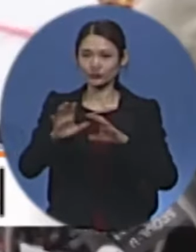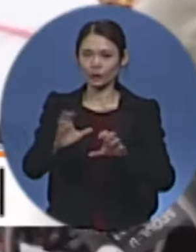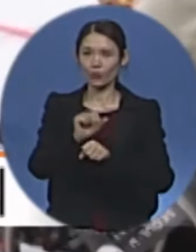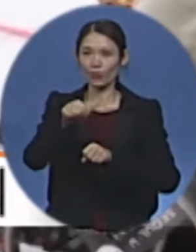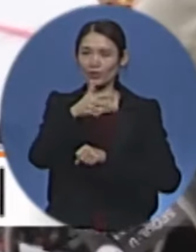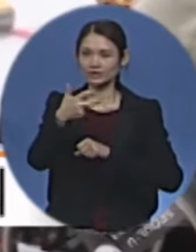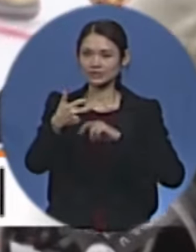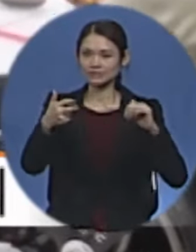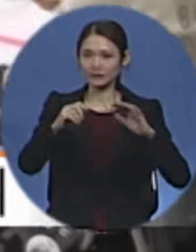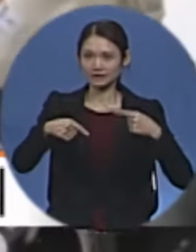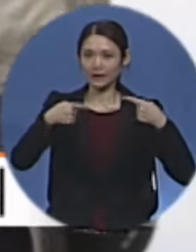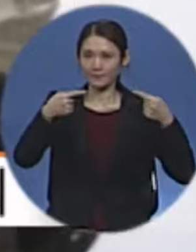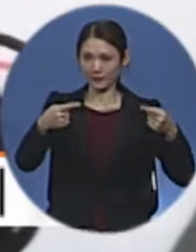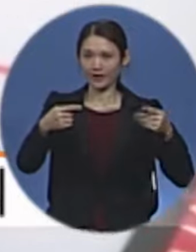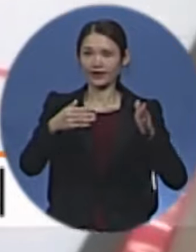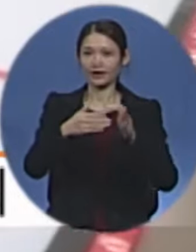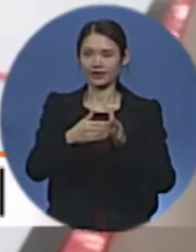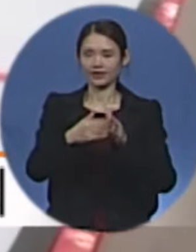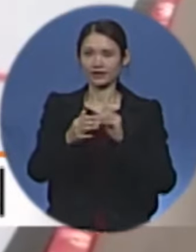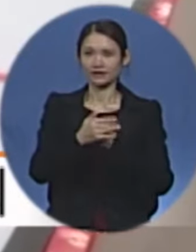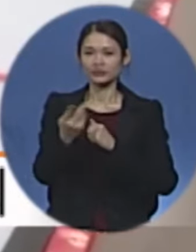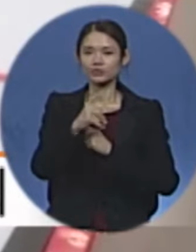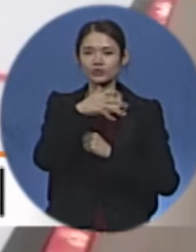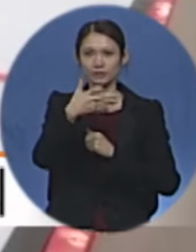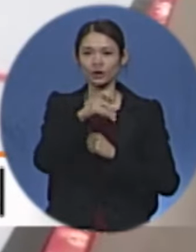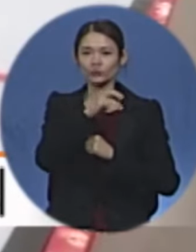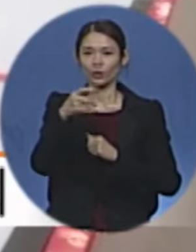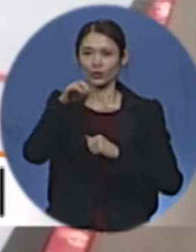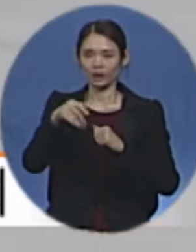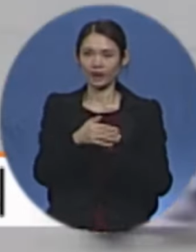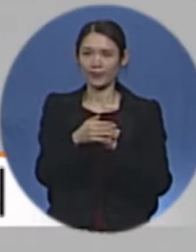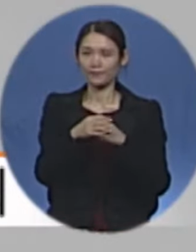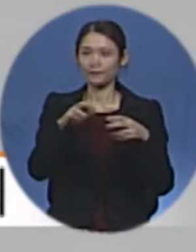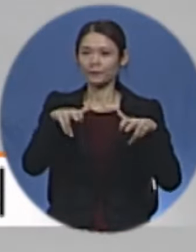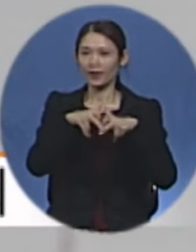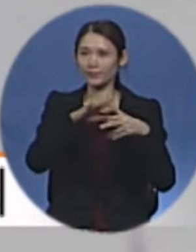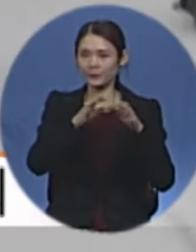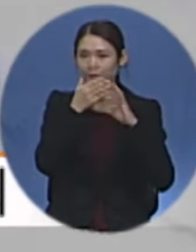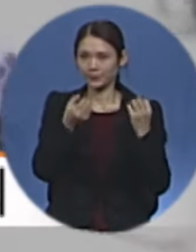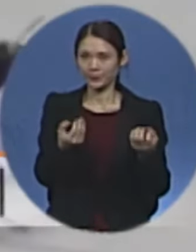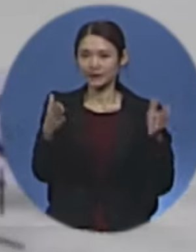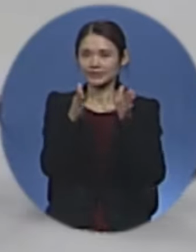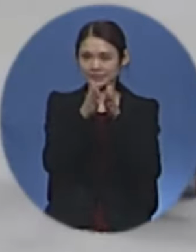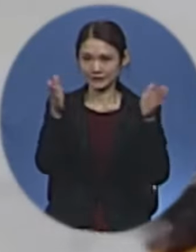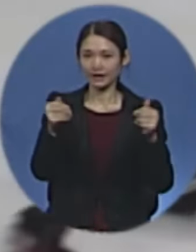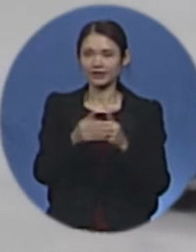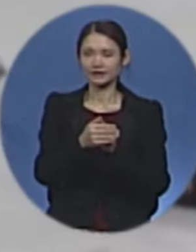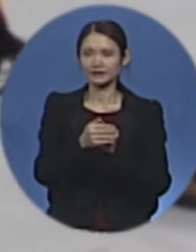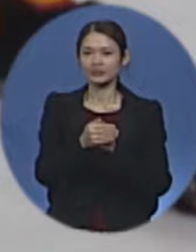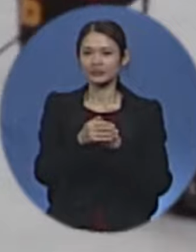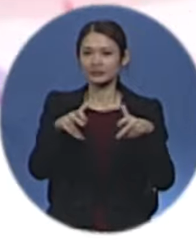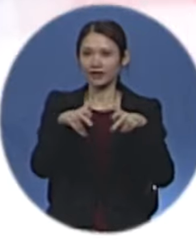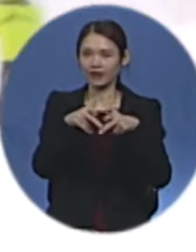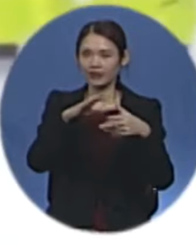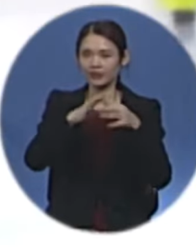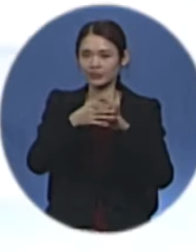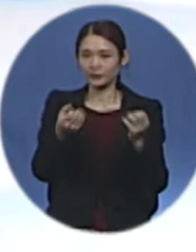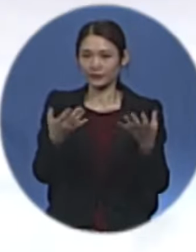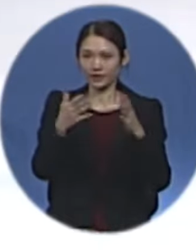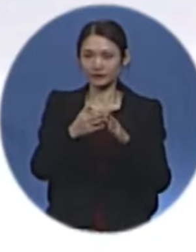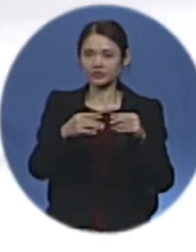선수가 참가한 가운데 2018 평창 동계 패럴림픽 대회가 치러집니다. 동계 패럴림픽 대회 첫